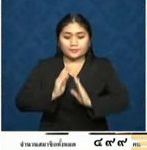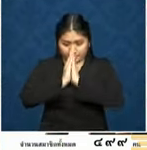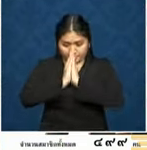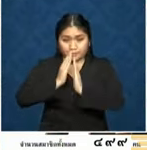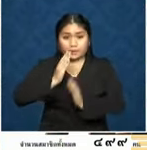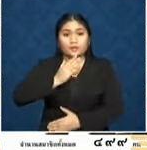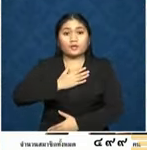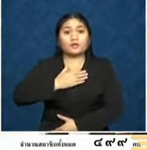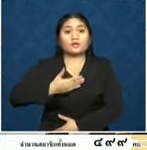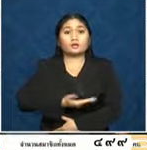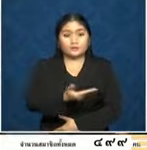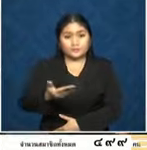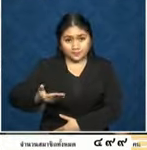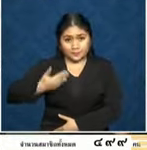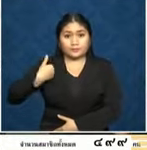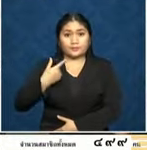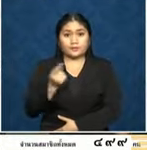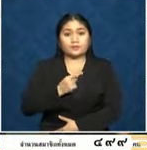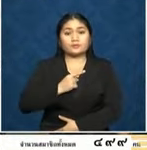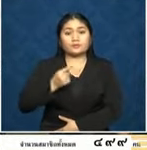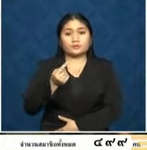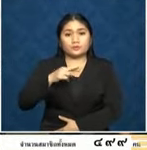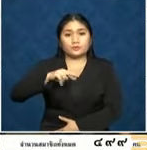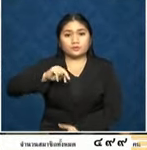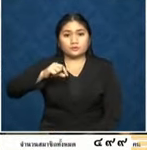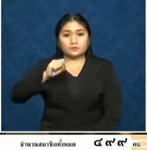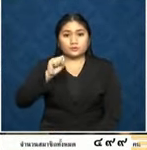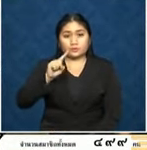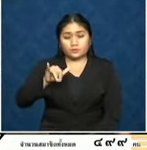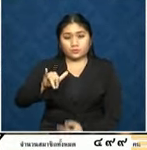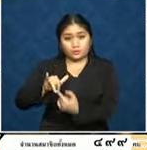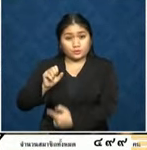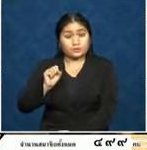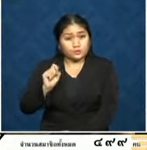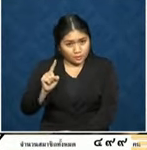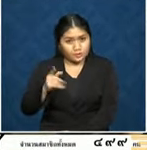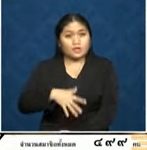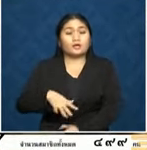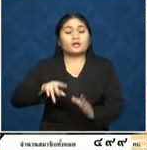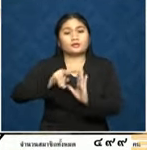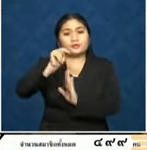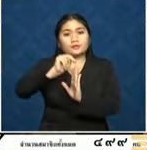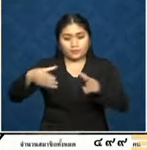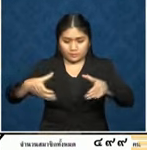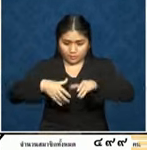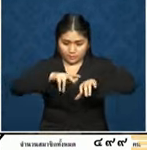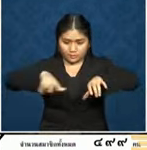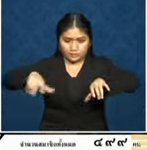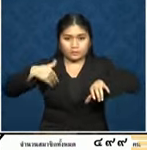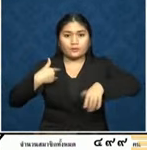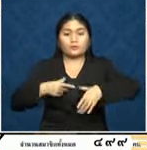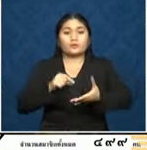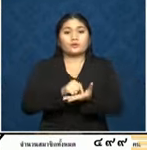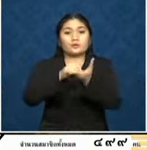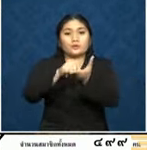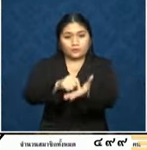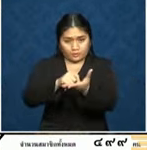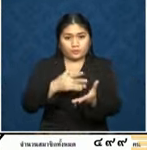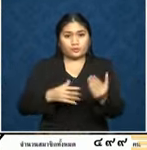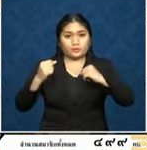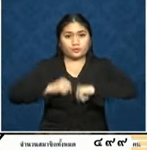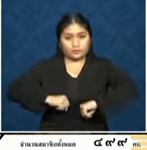ที่เคารพเพื่อนสมาชิกผู้ทรงเกียรติผมทรงยศรามสูตรสมาชิกสภาผู้แทนราษฎรจังหวัดน่านพรรคเพื่อไทยในเสนอในฐานะผู้เสนอย